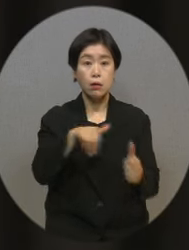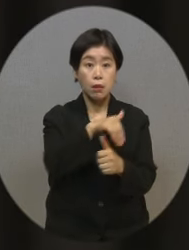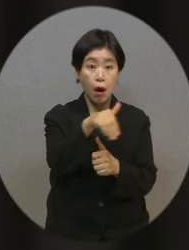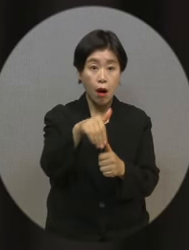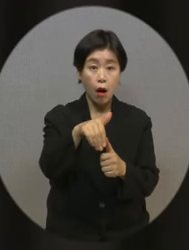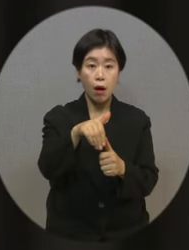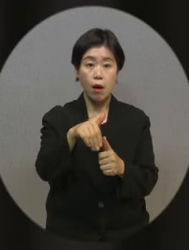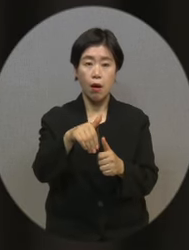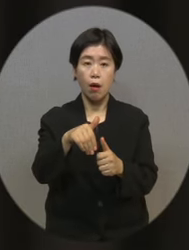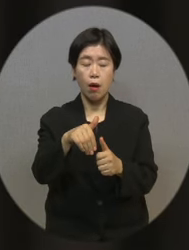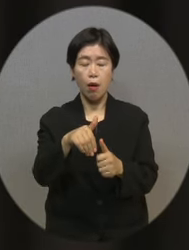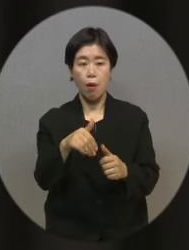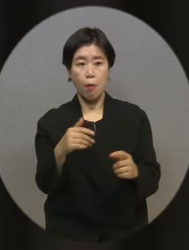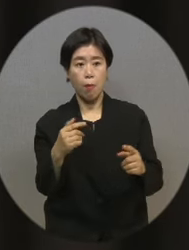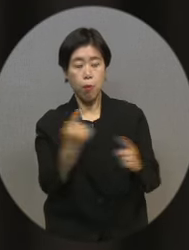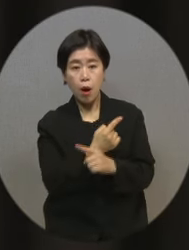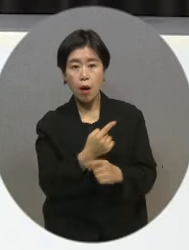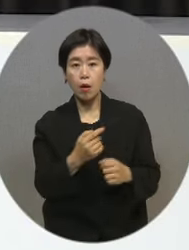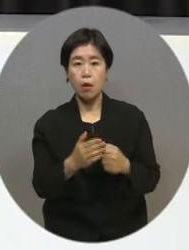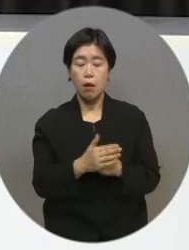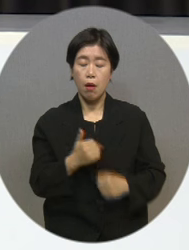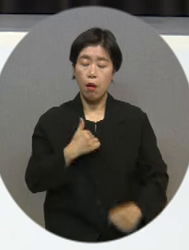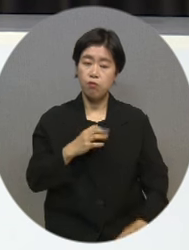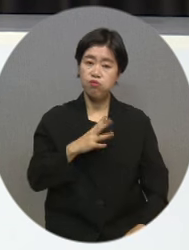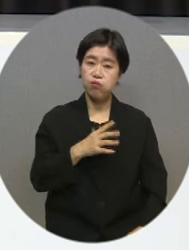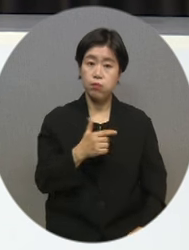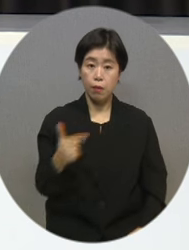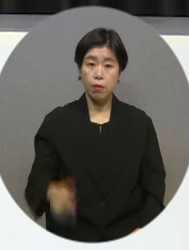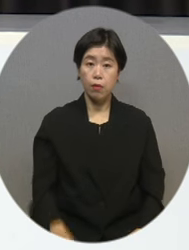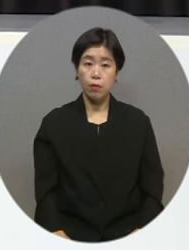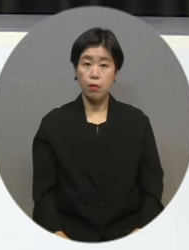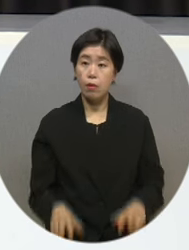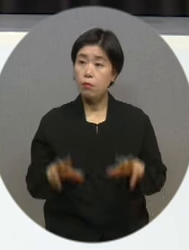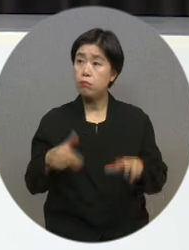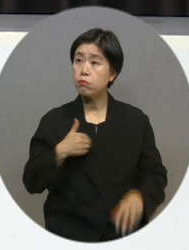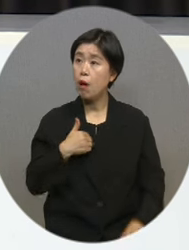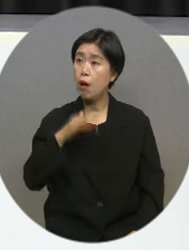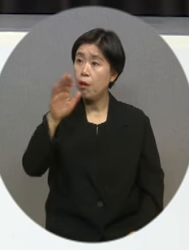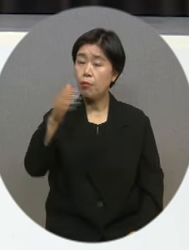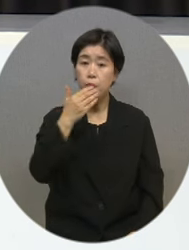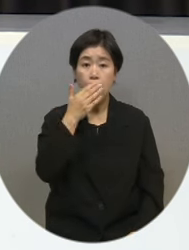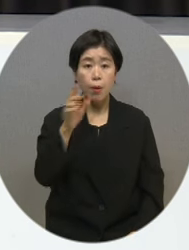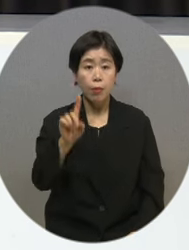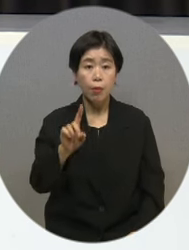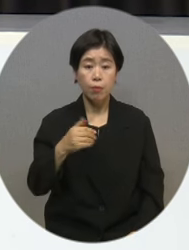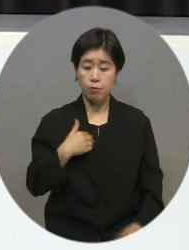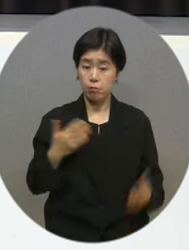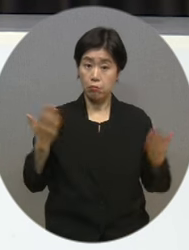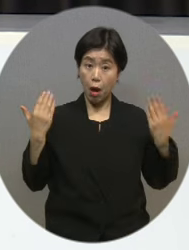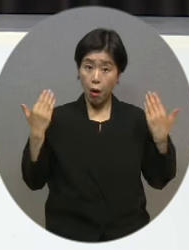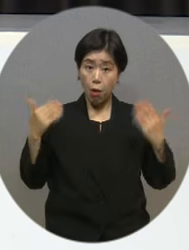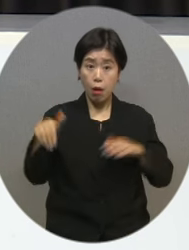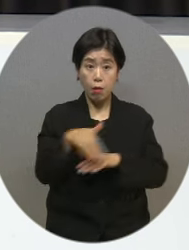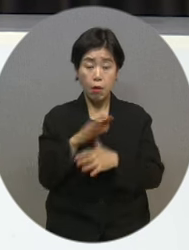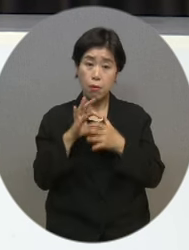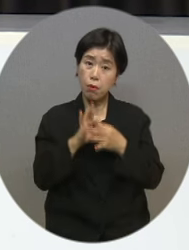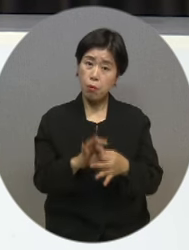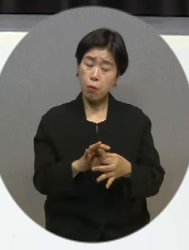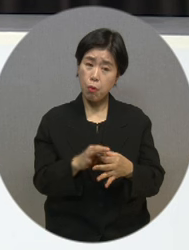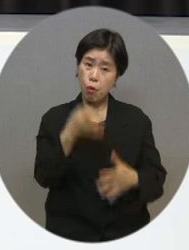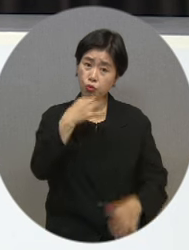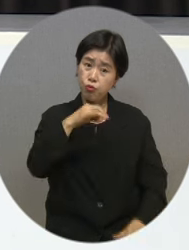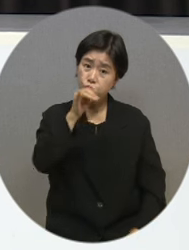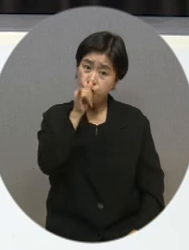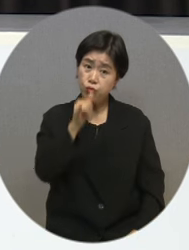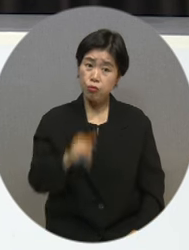아, 그렇겠죠. 내가 무엇을 할수 있을까? 예. 이렇게 학교는 다니고 있지만, 과연 앞으로 우리 사회에서